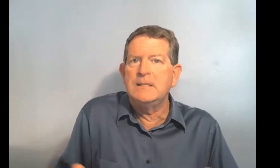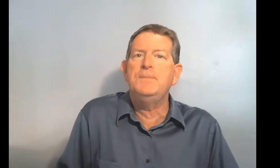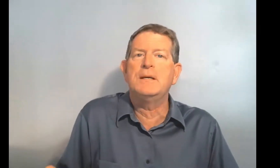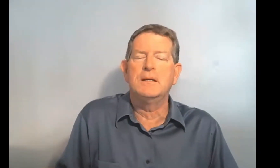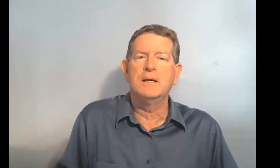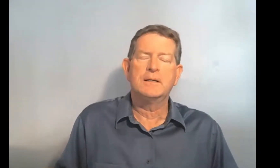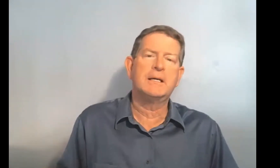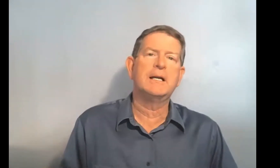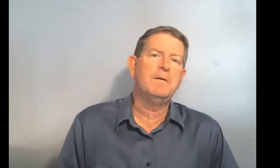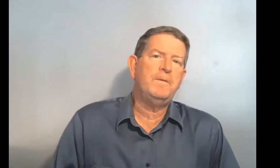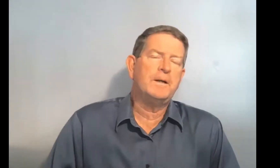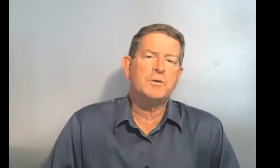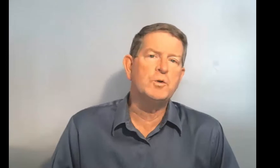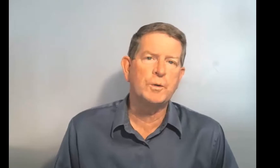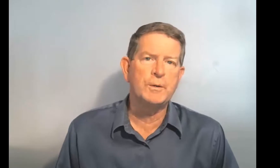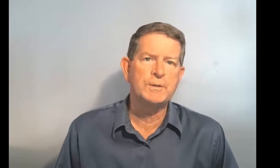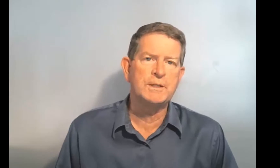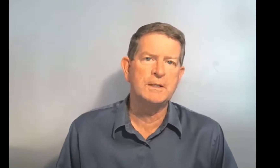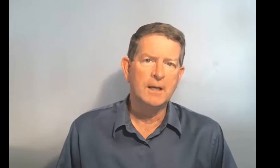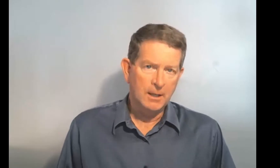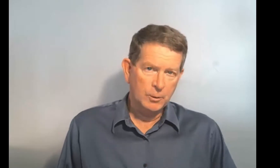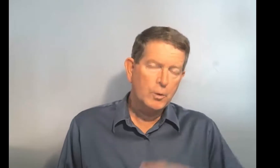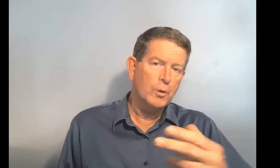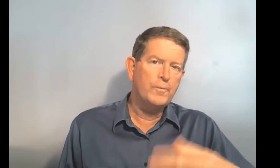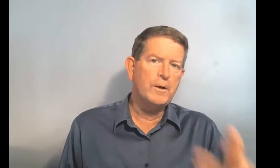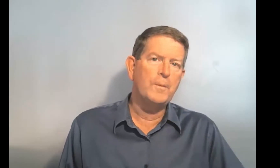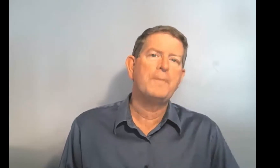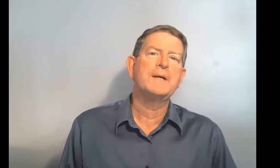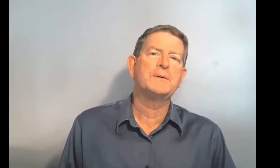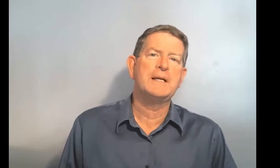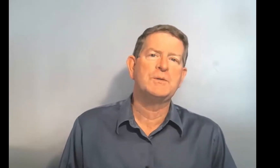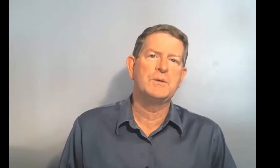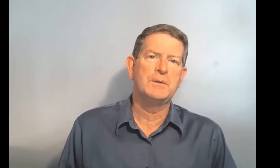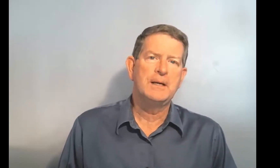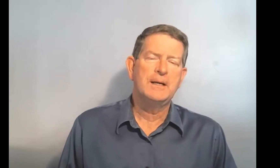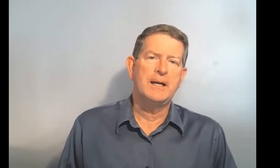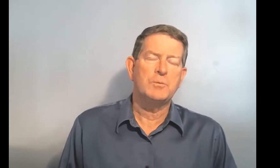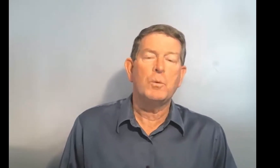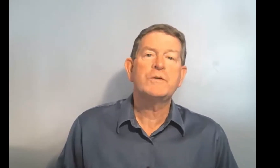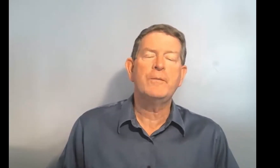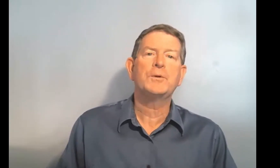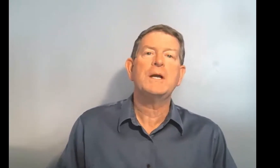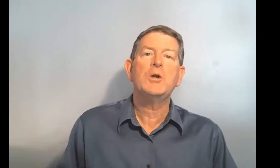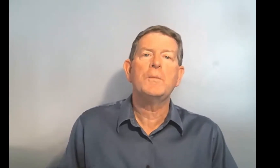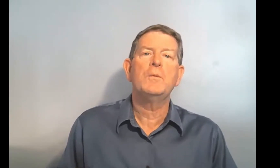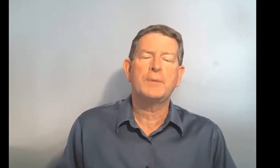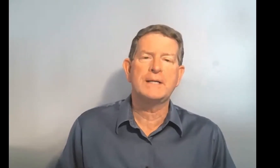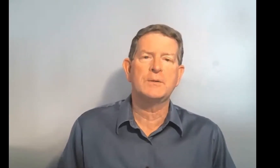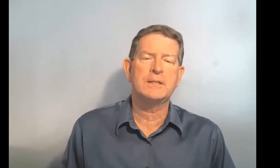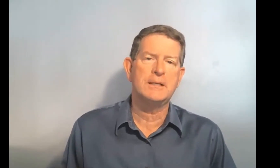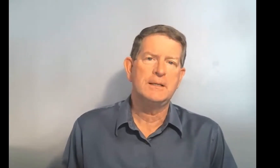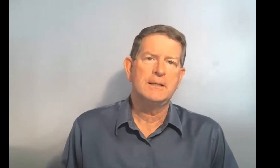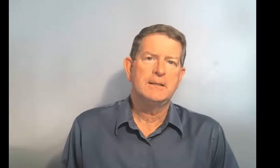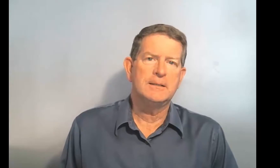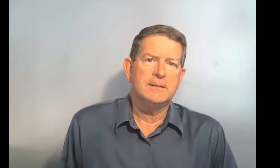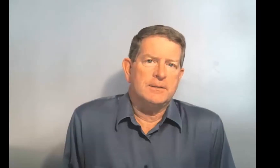activités typiques que quelqu'un fait dans une journée aussi. Donc, revoyons ma présentation. Et moi, je vais vous montrer comment présenter sa